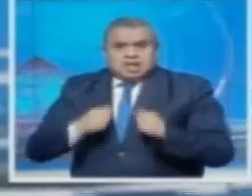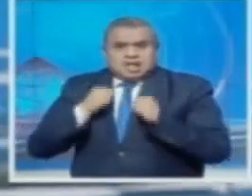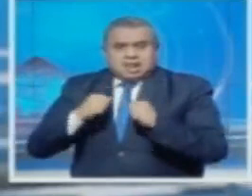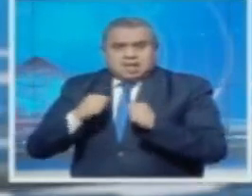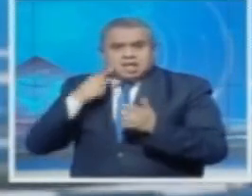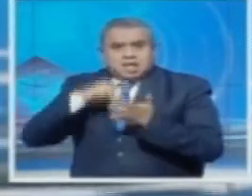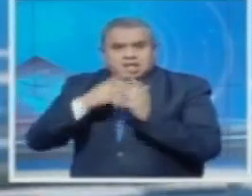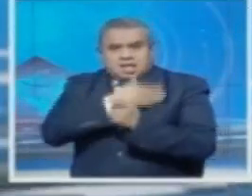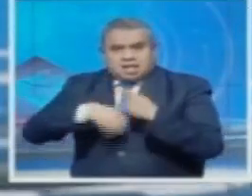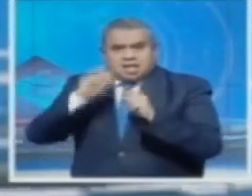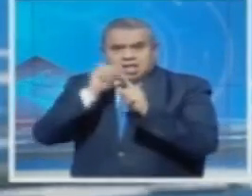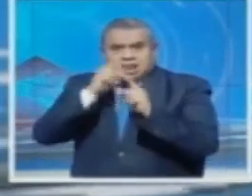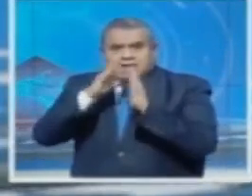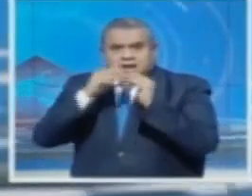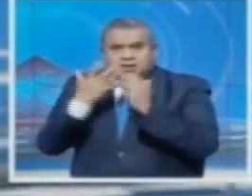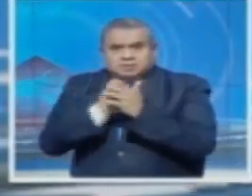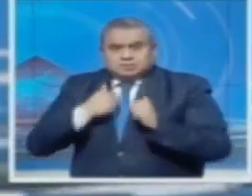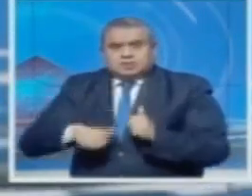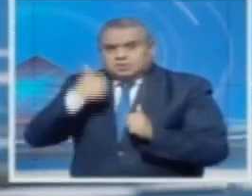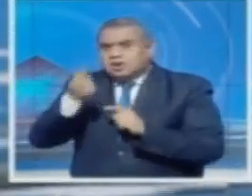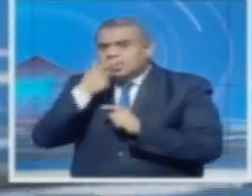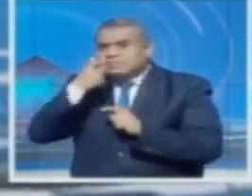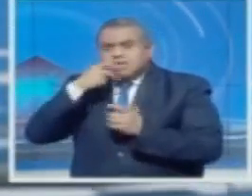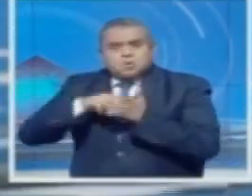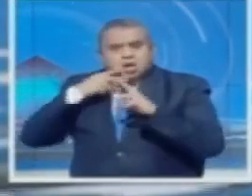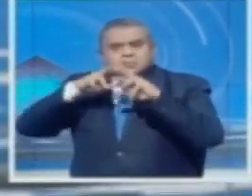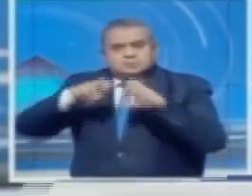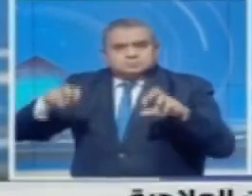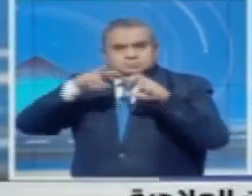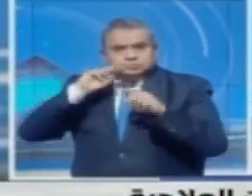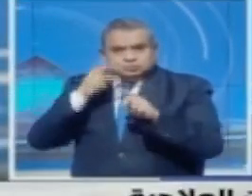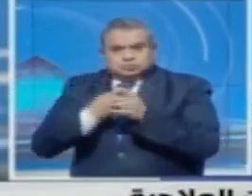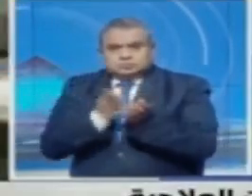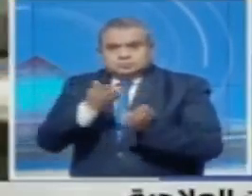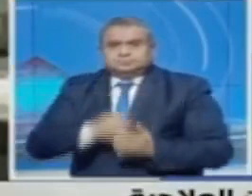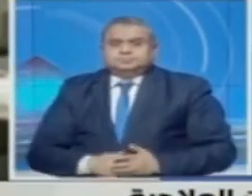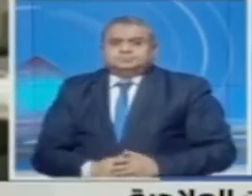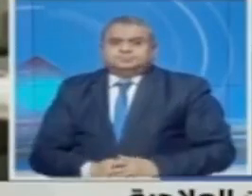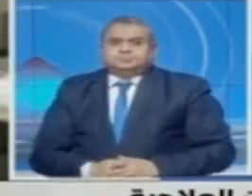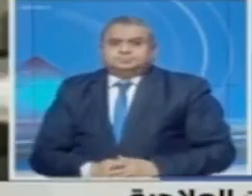صحة الحجاج المصريين الذين يتلقون العلاج بها.